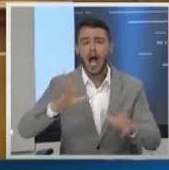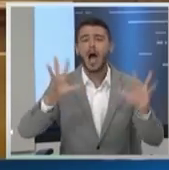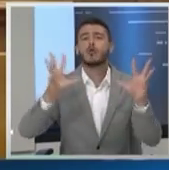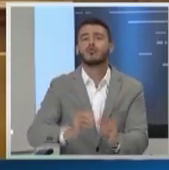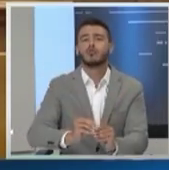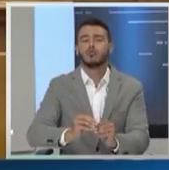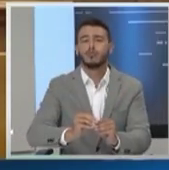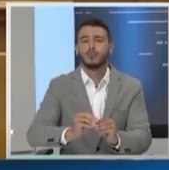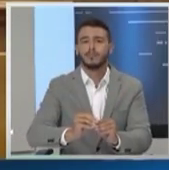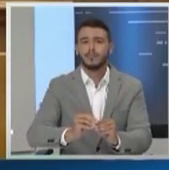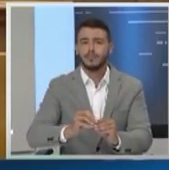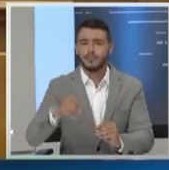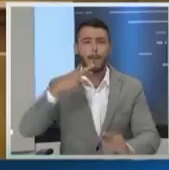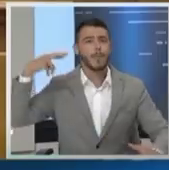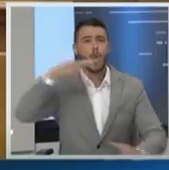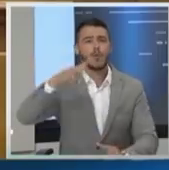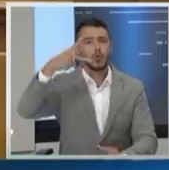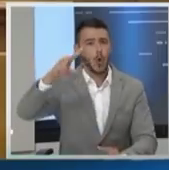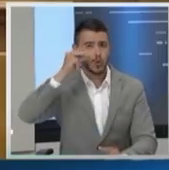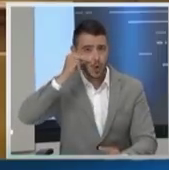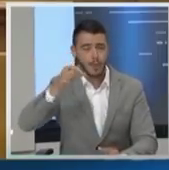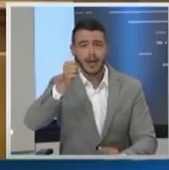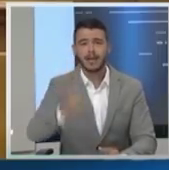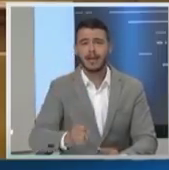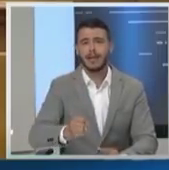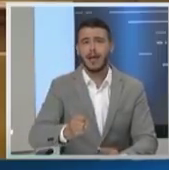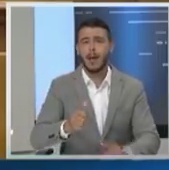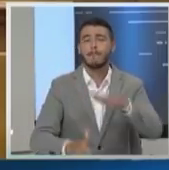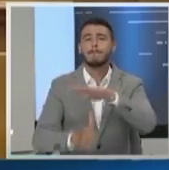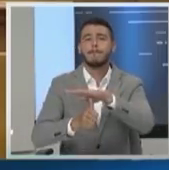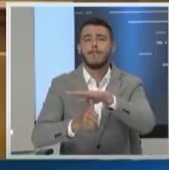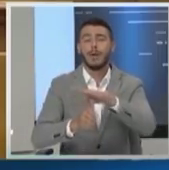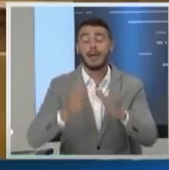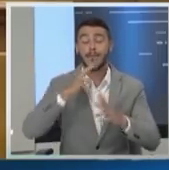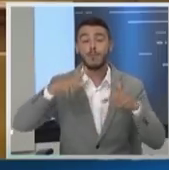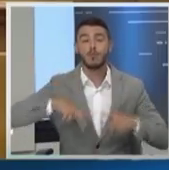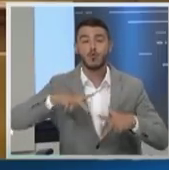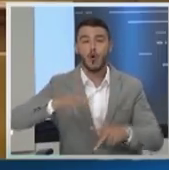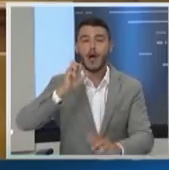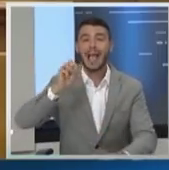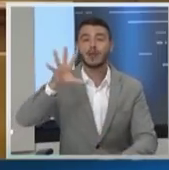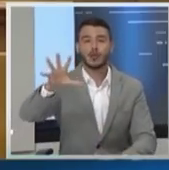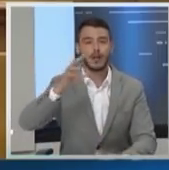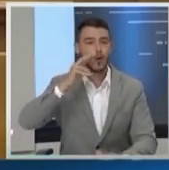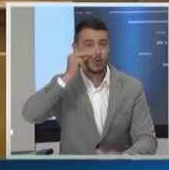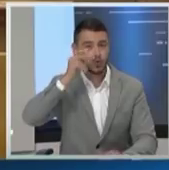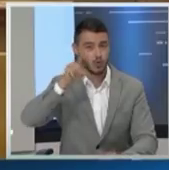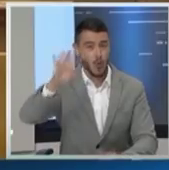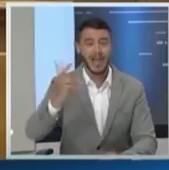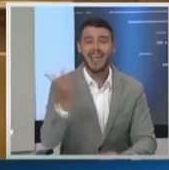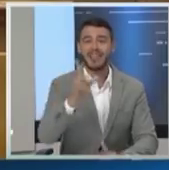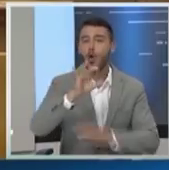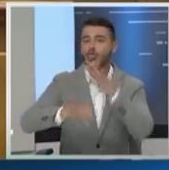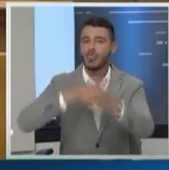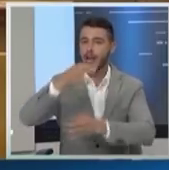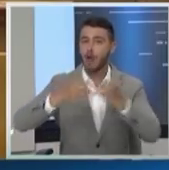του Ζάεφ και του Δημητρόφ, του Πρωθυπουργού και του Υπουργού Εξωτερικών της πρώην Ιουγκοσλαβικής Δημοκρατίας της Μακεδονίας, οι